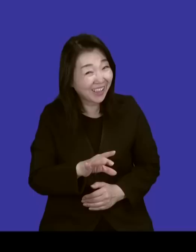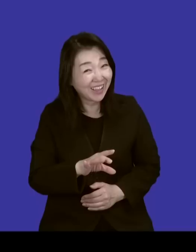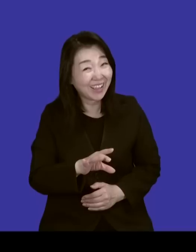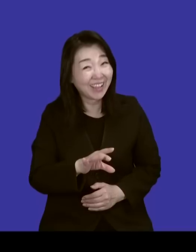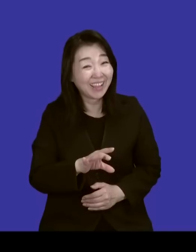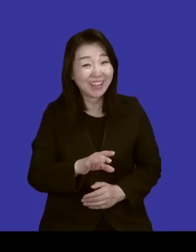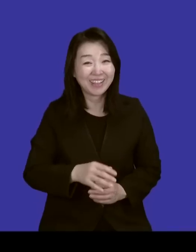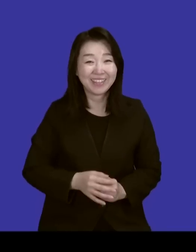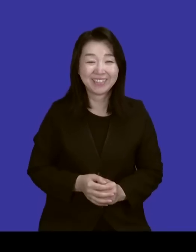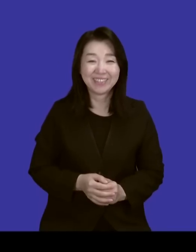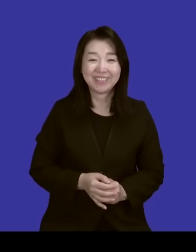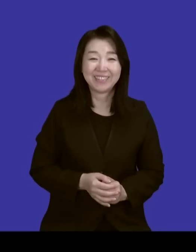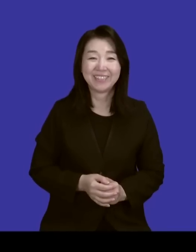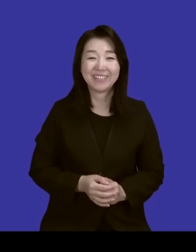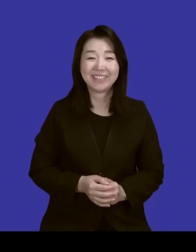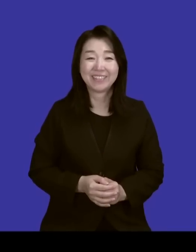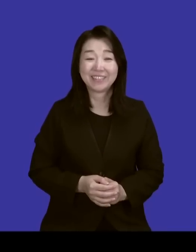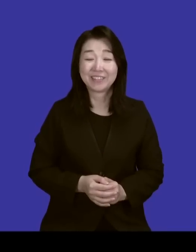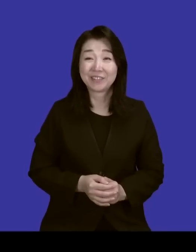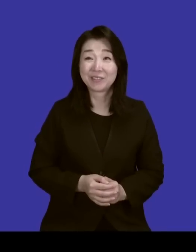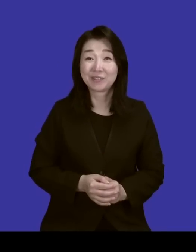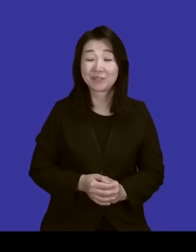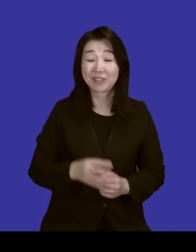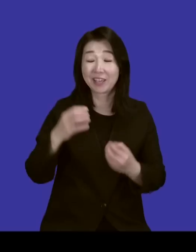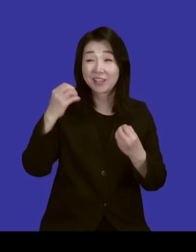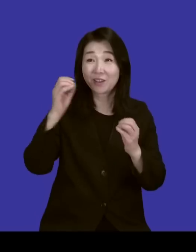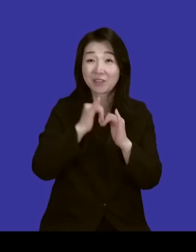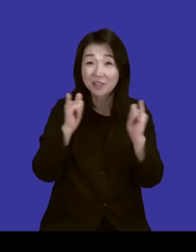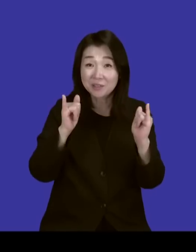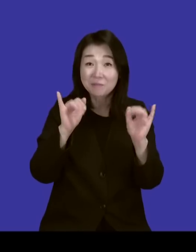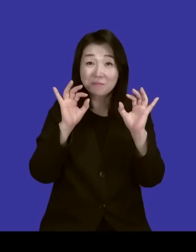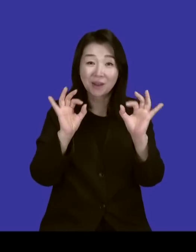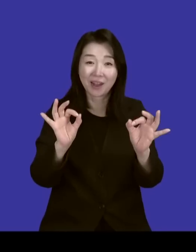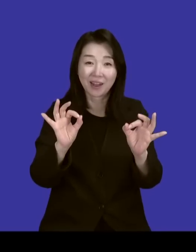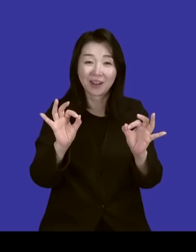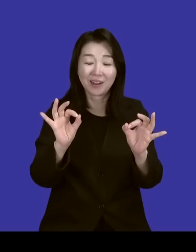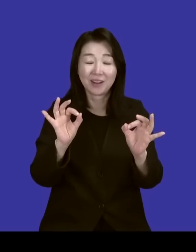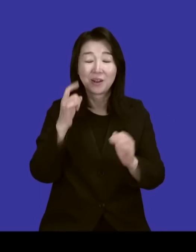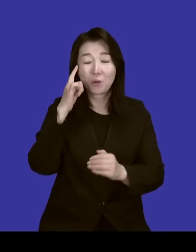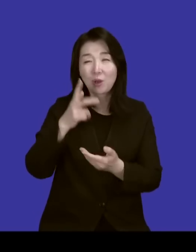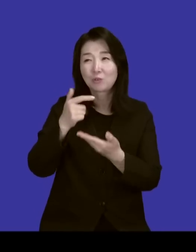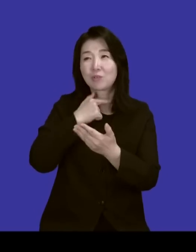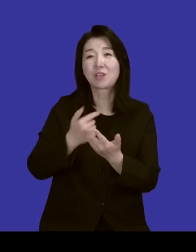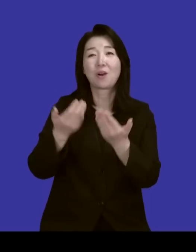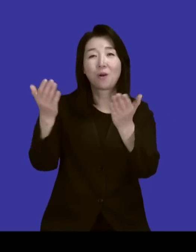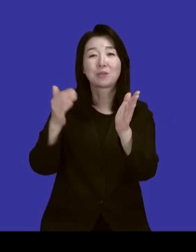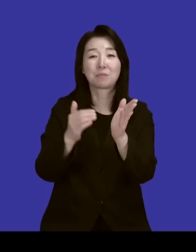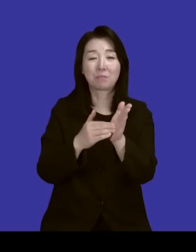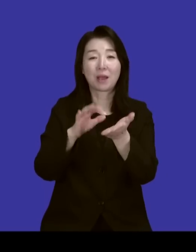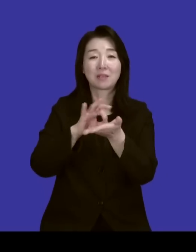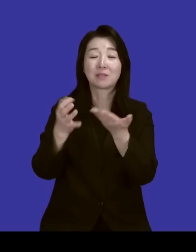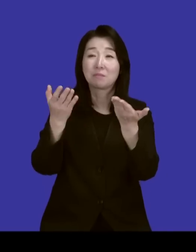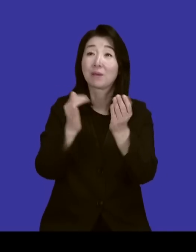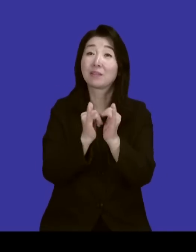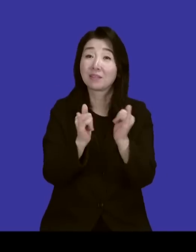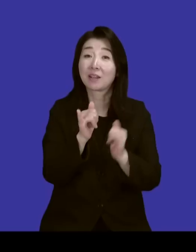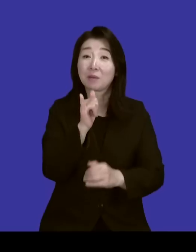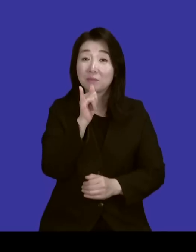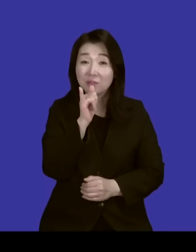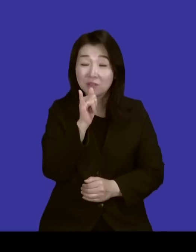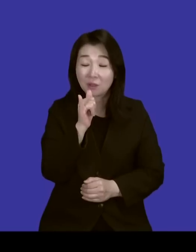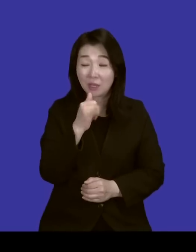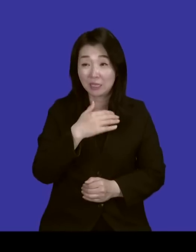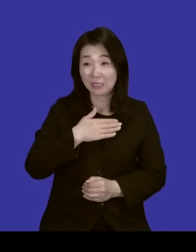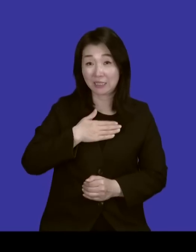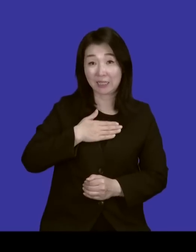됩니까? 우리 너무 두려워. 연예인들 가운데도 네. 또 이렇게 주님 그럼요, 앞에 그럼요. 헌신하고 네네. 쓰임 받는 사람, 네. 제 아주